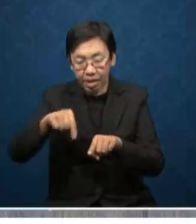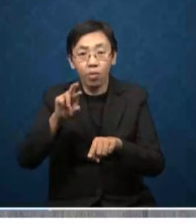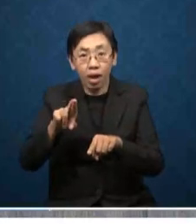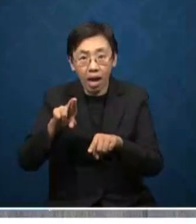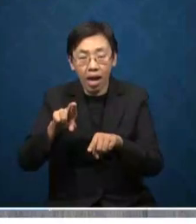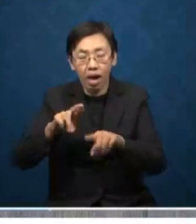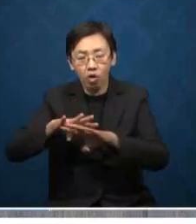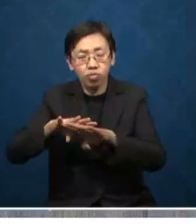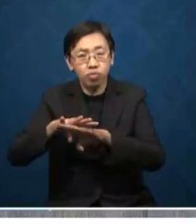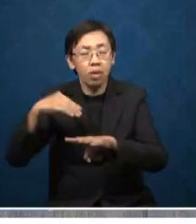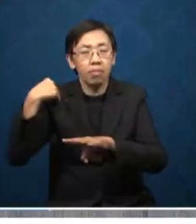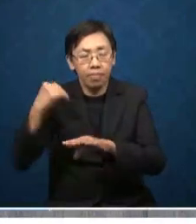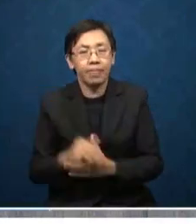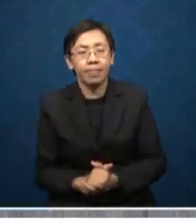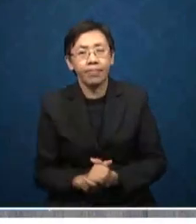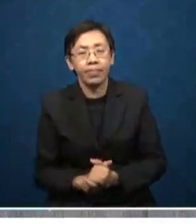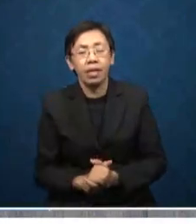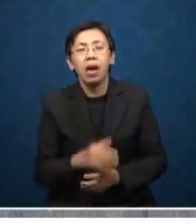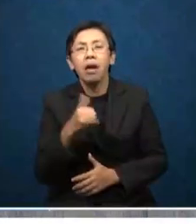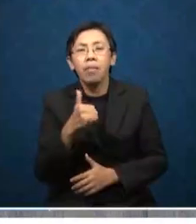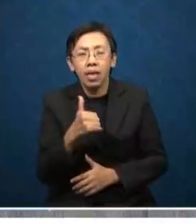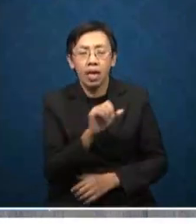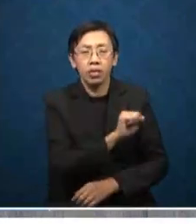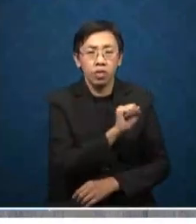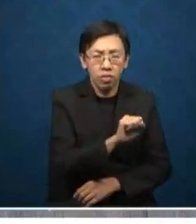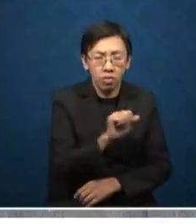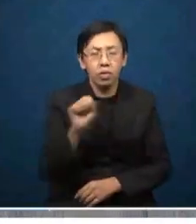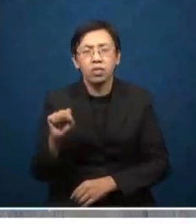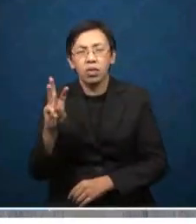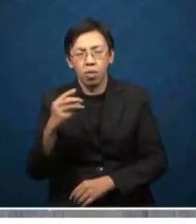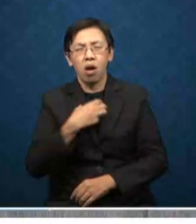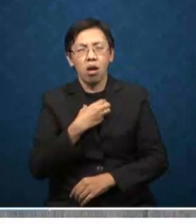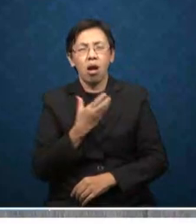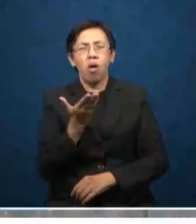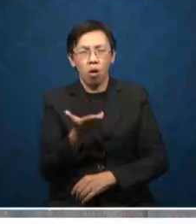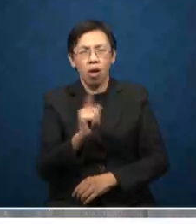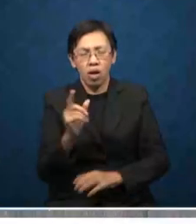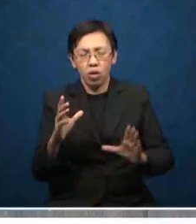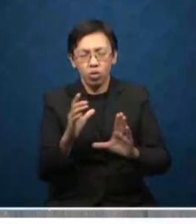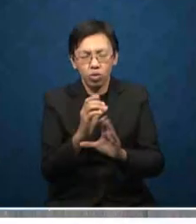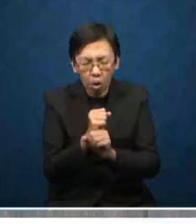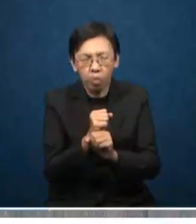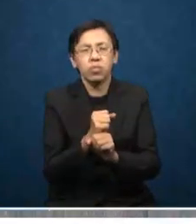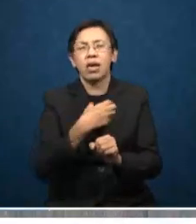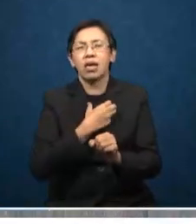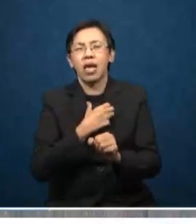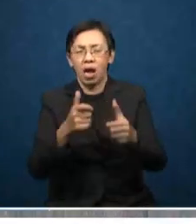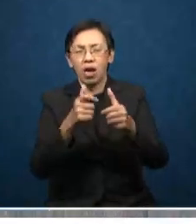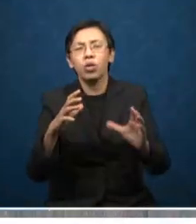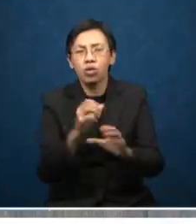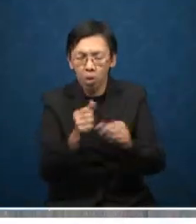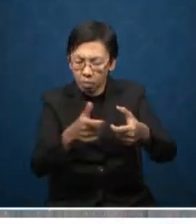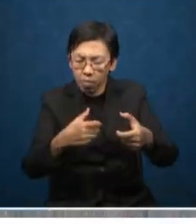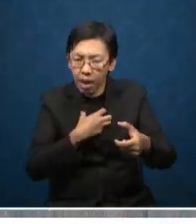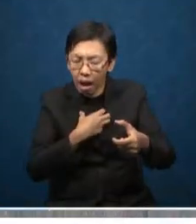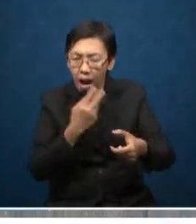ด้วยได้หลายครั้งสมาชิกของทั้ง 2สภาเนี่ยเรียกร้องให้ท่านทำสรุปตรงนี้ให้มากขึ้นไปอีกเพราะอยากจะ